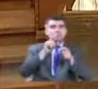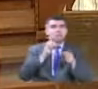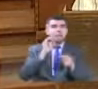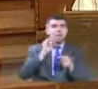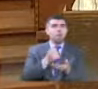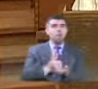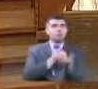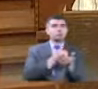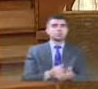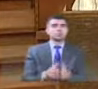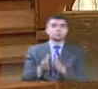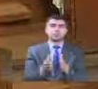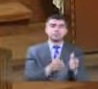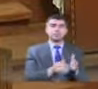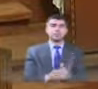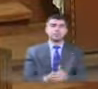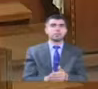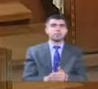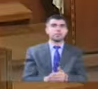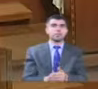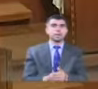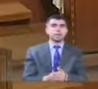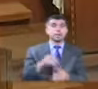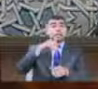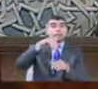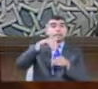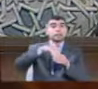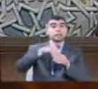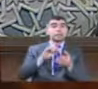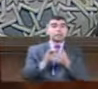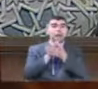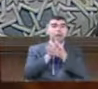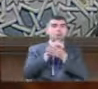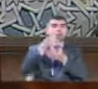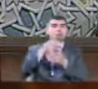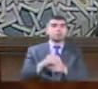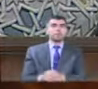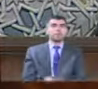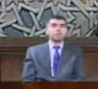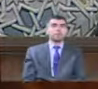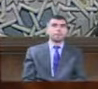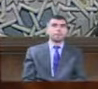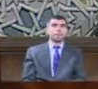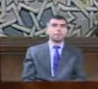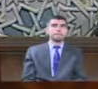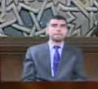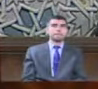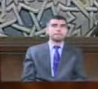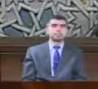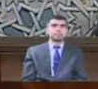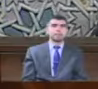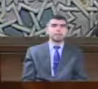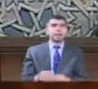الوقت. الكلمة لمجموعة المجموعة النيابية للتحالف الوسط، ما كاينش. إذا